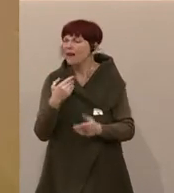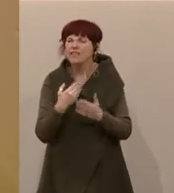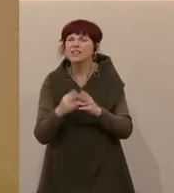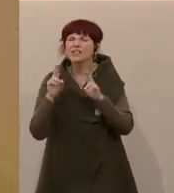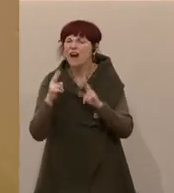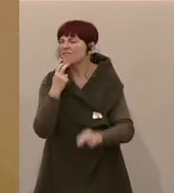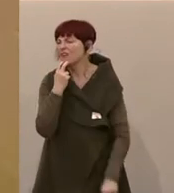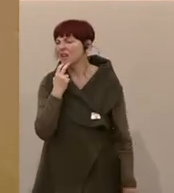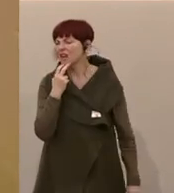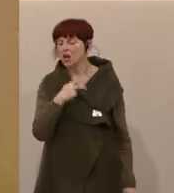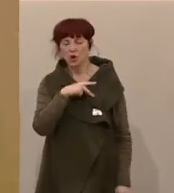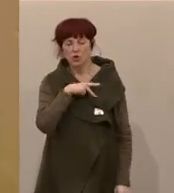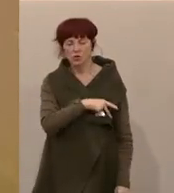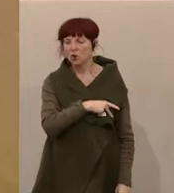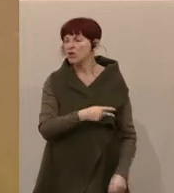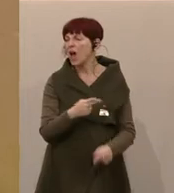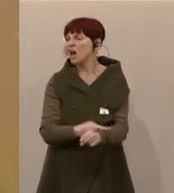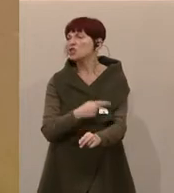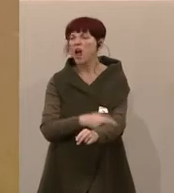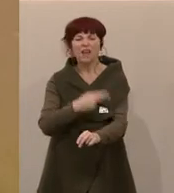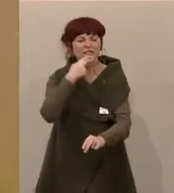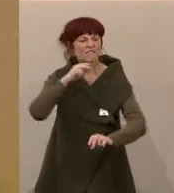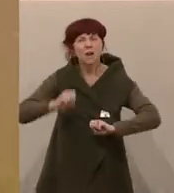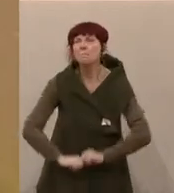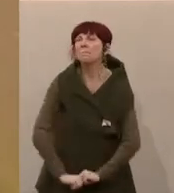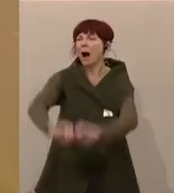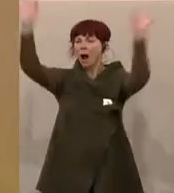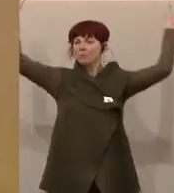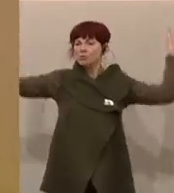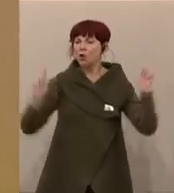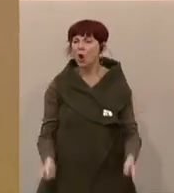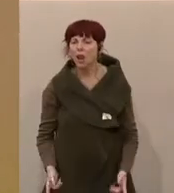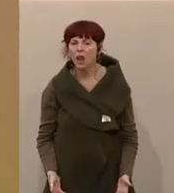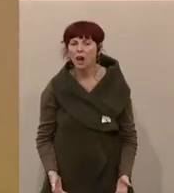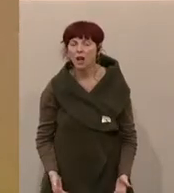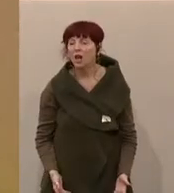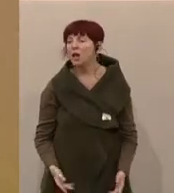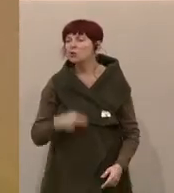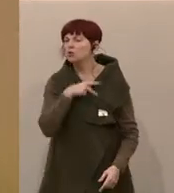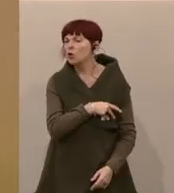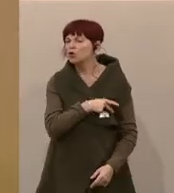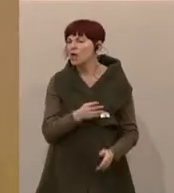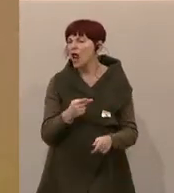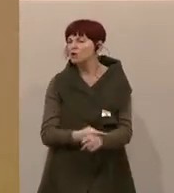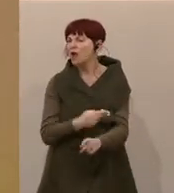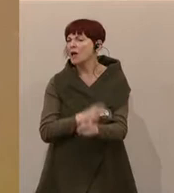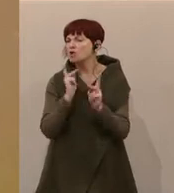den Sozialstaat in die Luft jagen, Kolleginnen und Kollegen. Sie wollen den Sozialstaat schädigen.